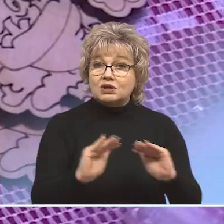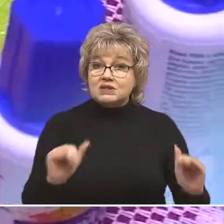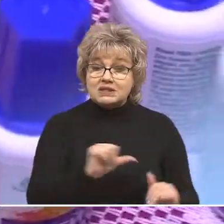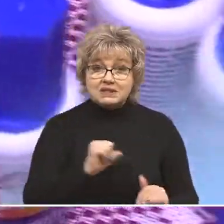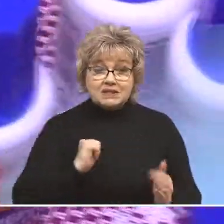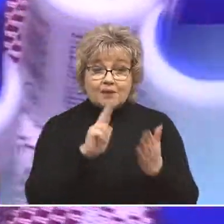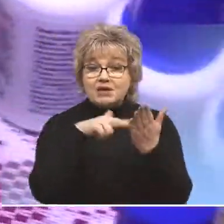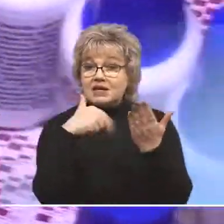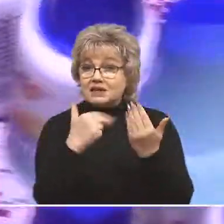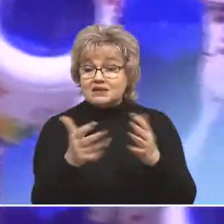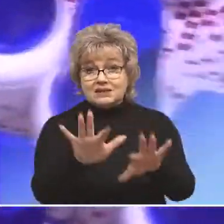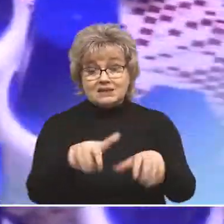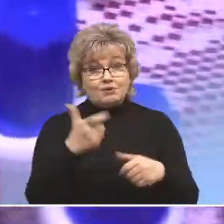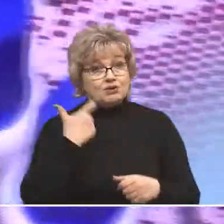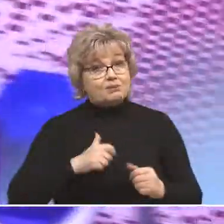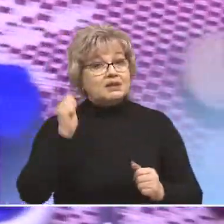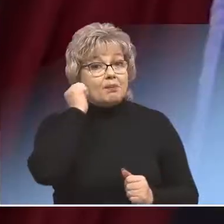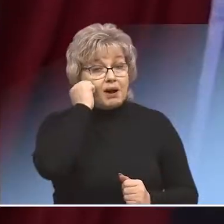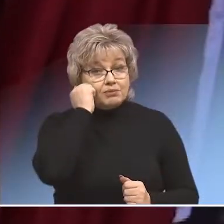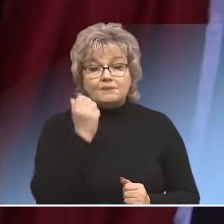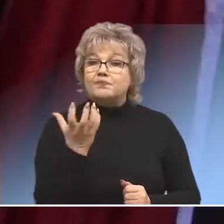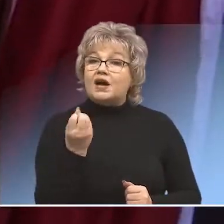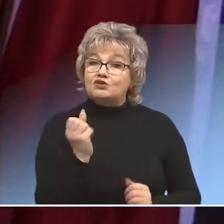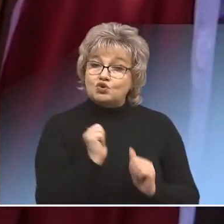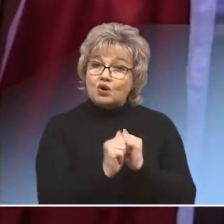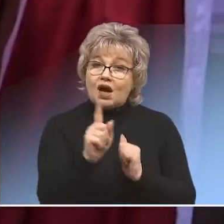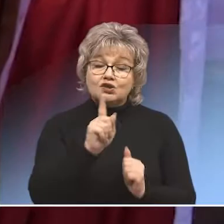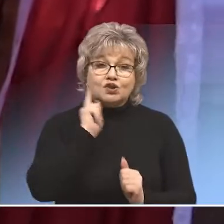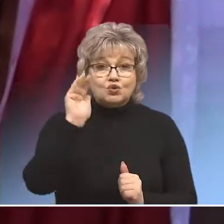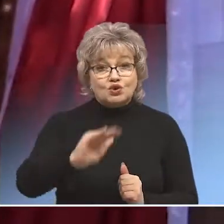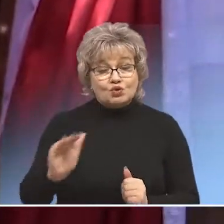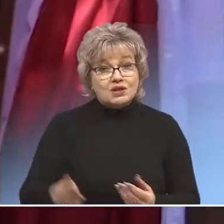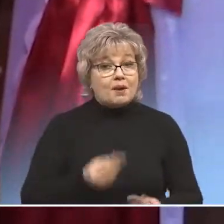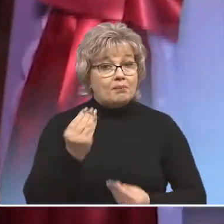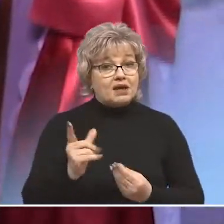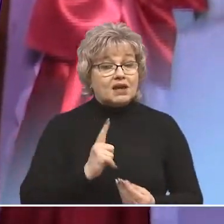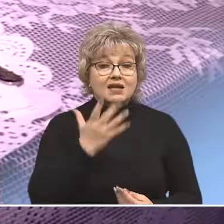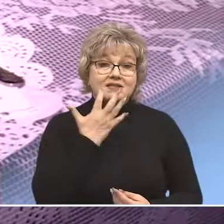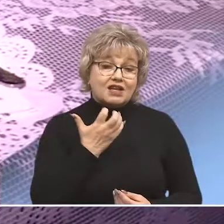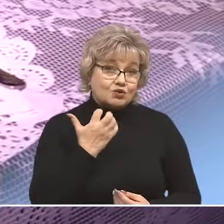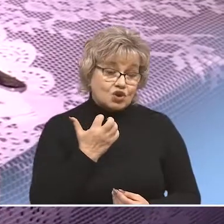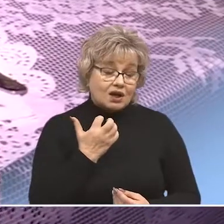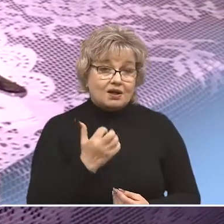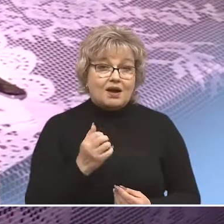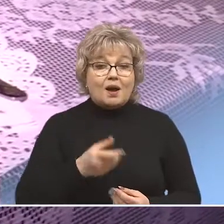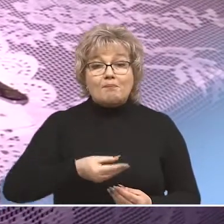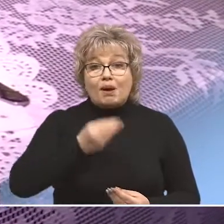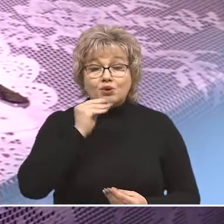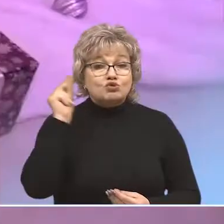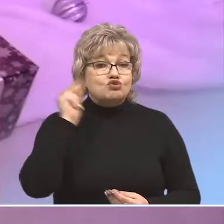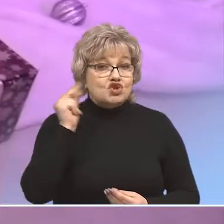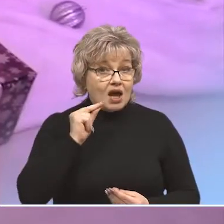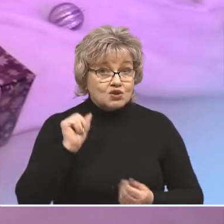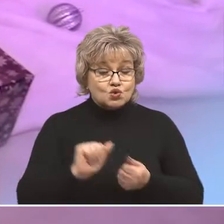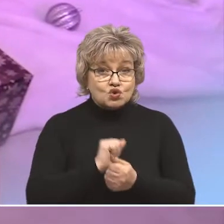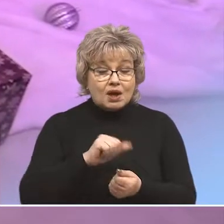которые дети сами раскрасят и заберут себе на память. А еще каждый юный гость поиграет с дедушкой, попьет с ним чай чай с сушками